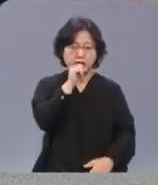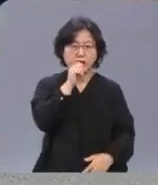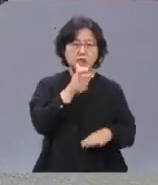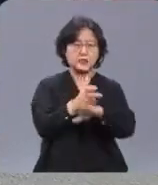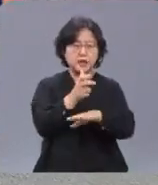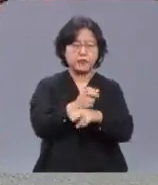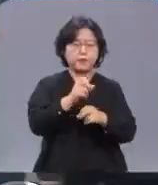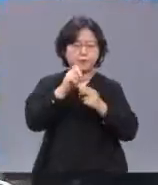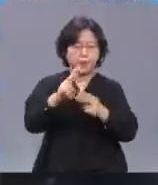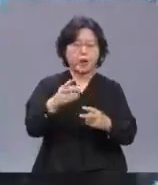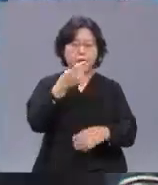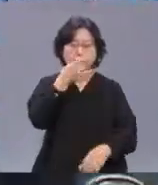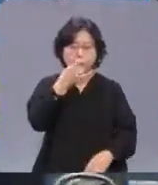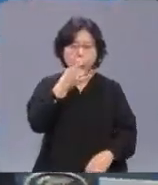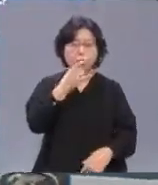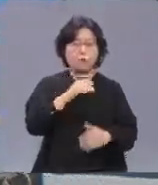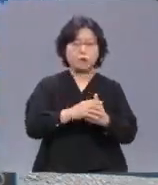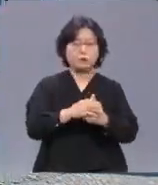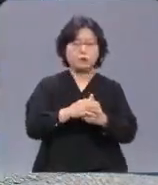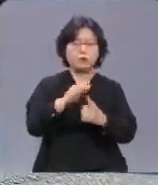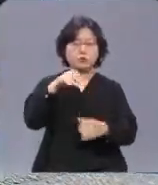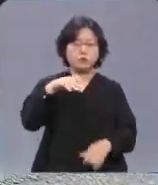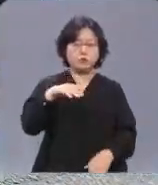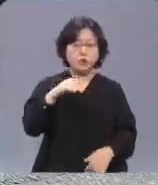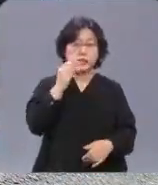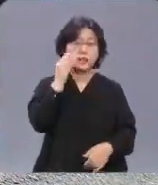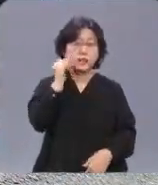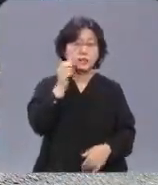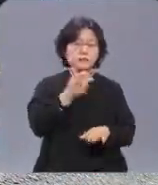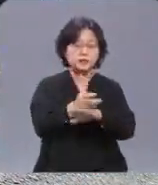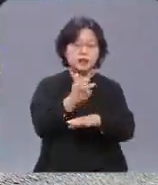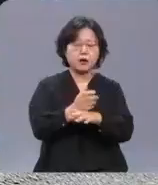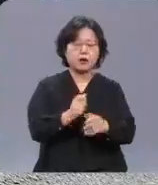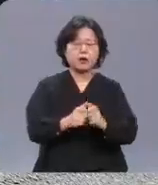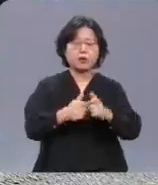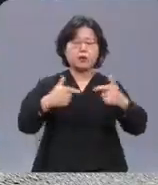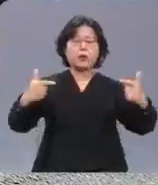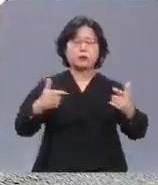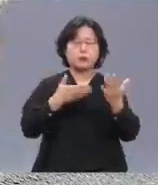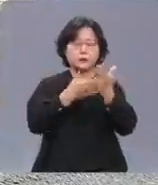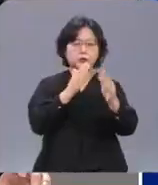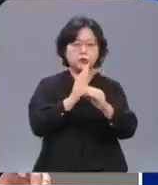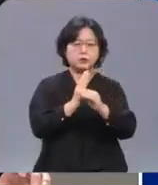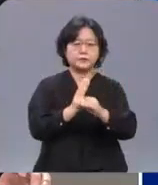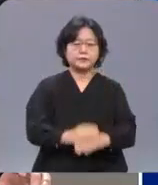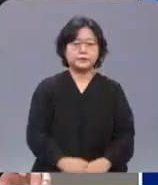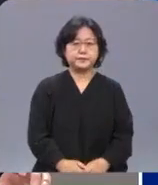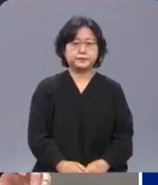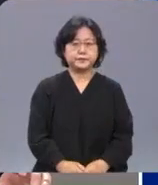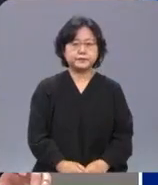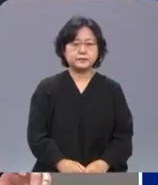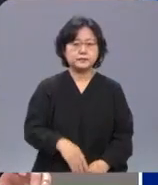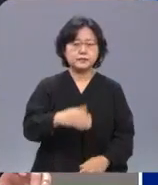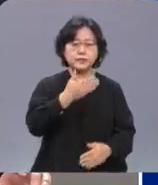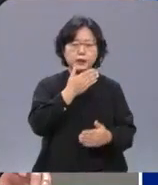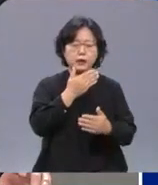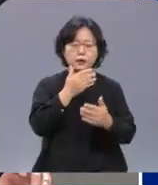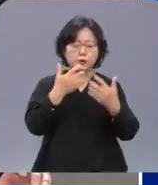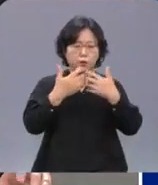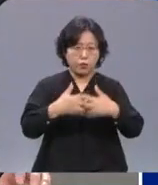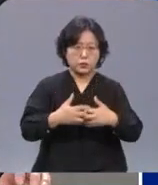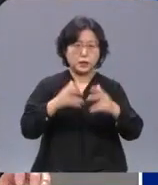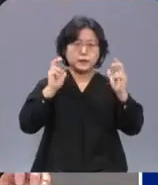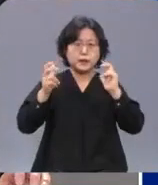차량 운송, 곡물, 사료, 유조차 등으로 확대해달라는 요구도 포함돼 있습니다. 네, 아무래도 주요